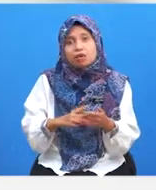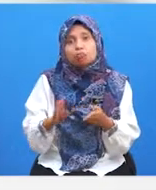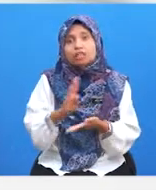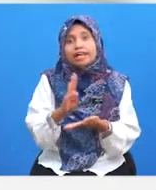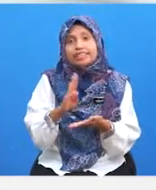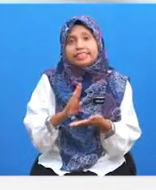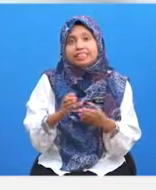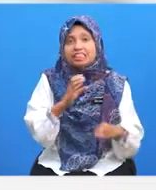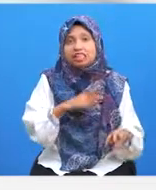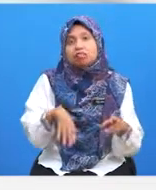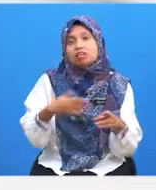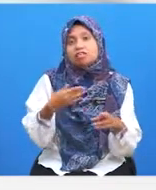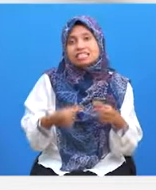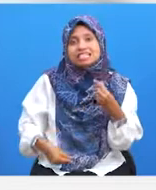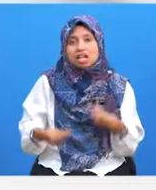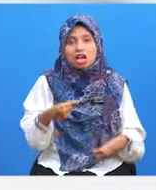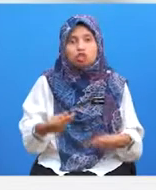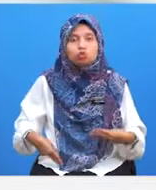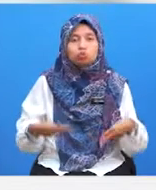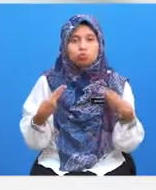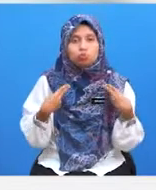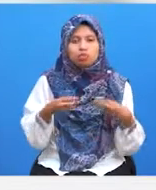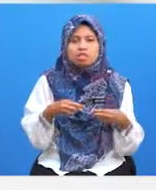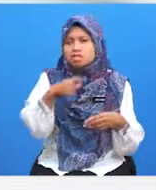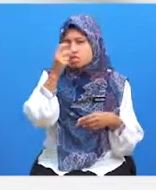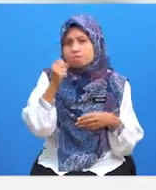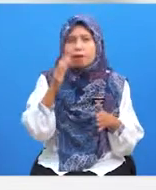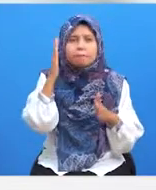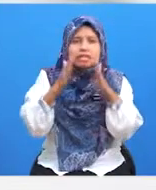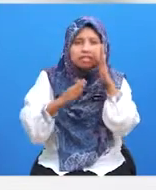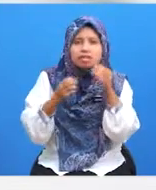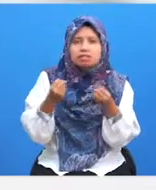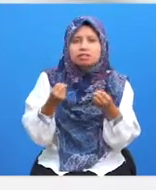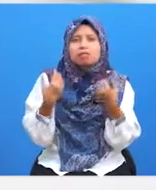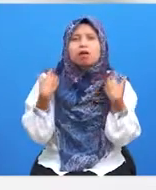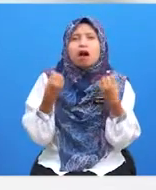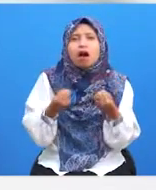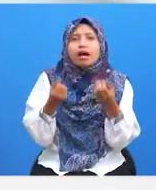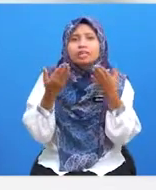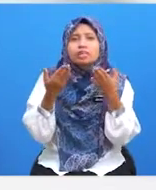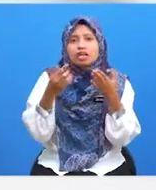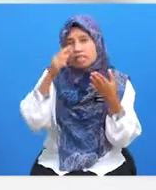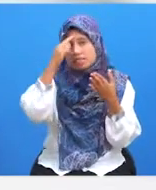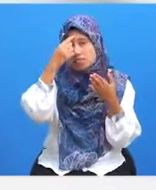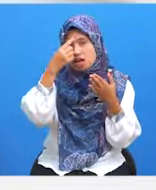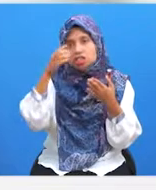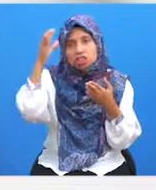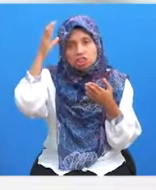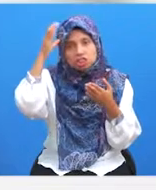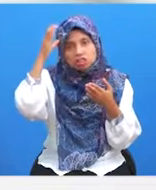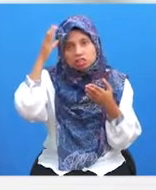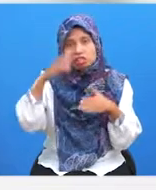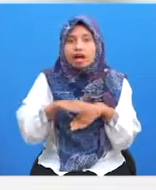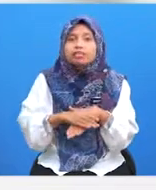gaya hidup milisi terdiri daripada masyarakat berbilang kaum yang mempunyai nilai etika tersendiri mengikut fahaman